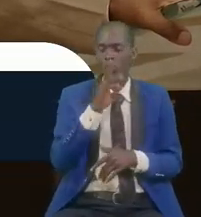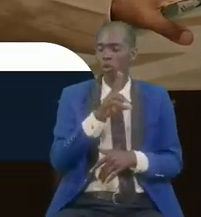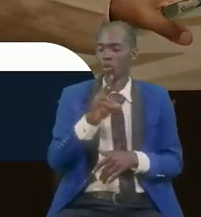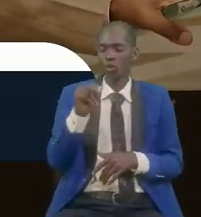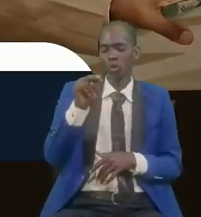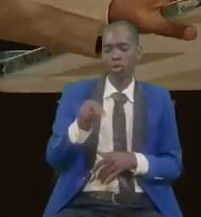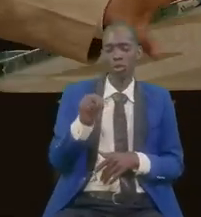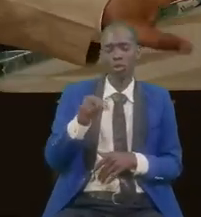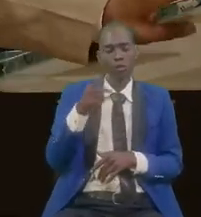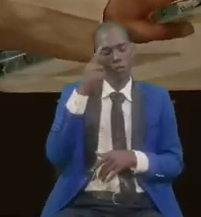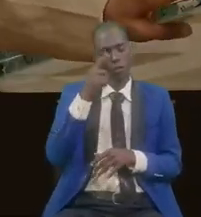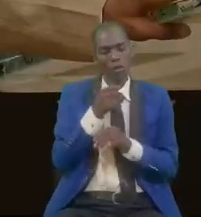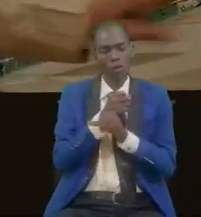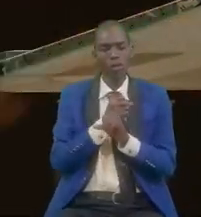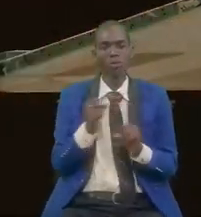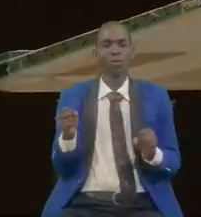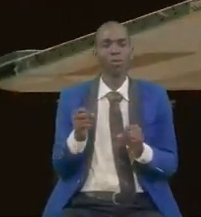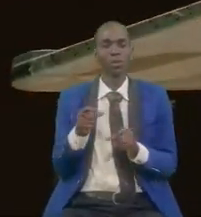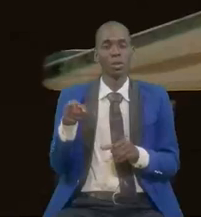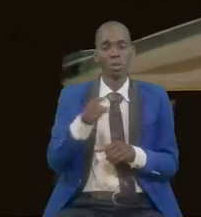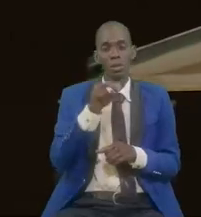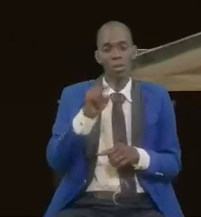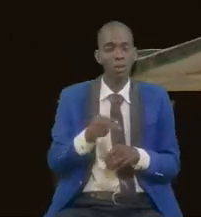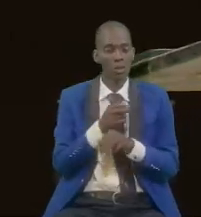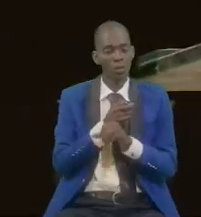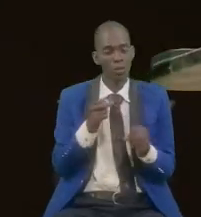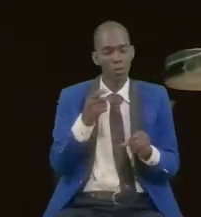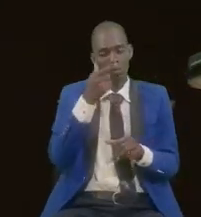à cause de leur vie de péché. Mais